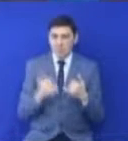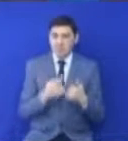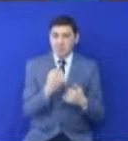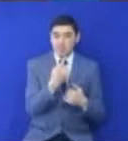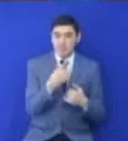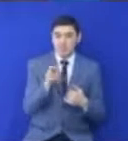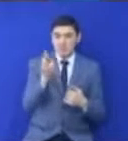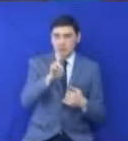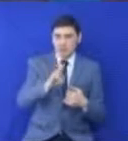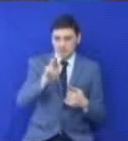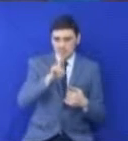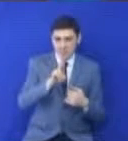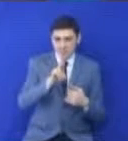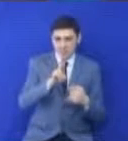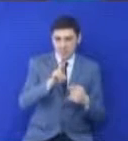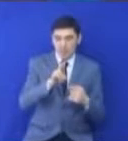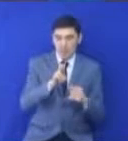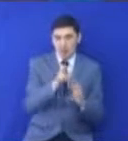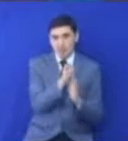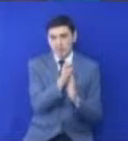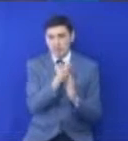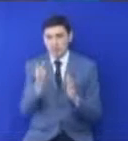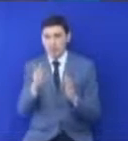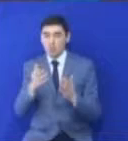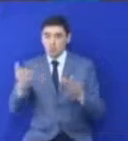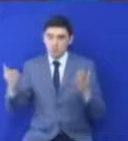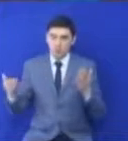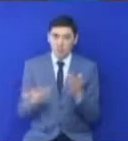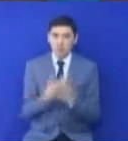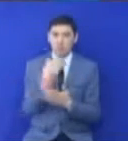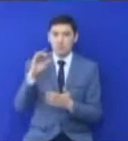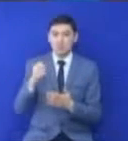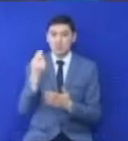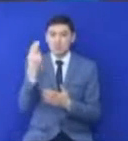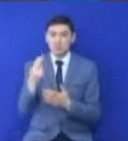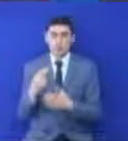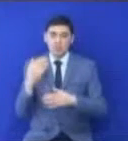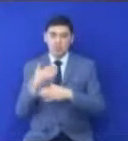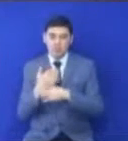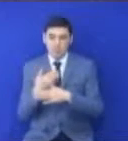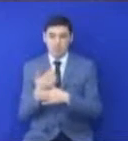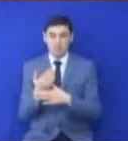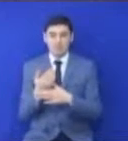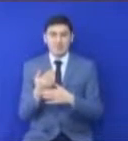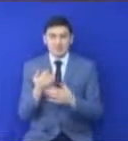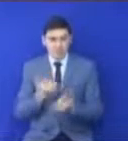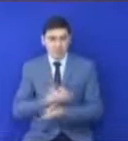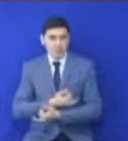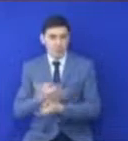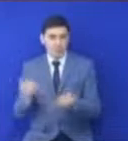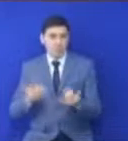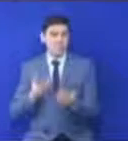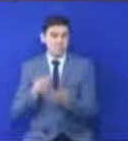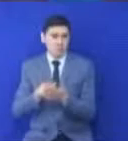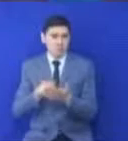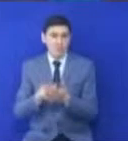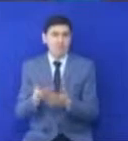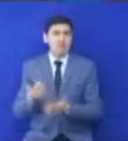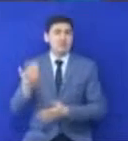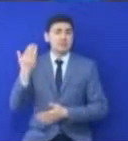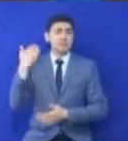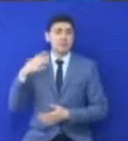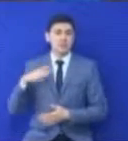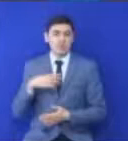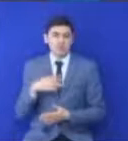қаңтарынан бастап, жаңа форматтағы әлеуметтік жәрдемақыны бастап кеттік. Себебі егер бұрын